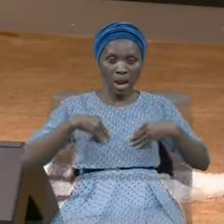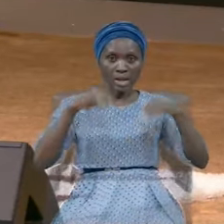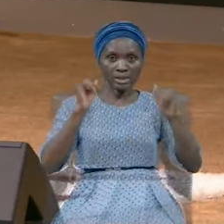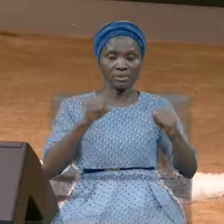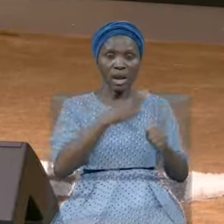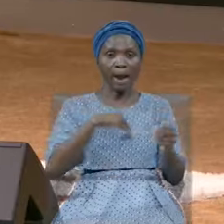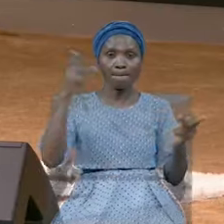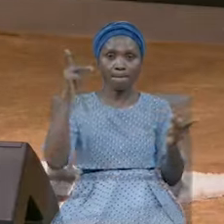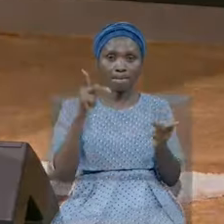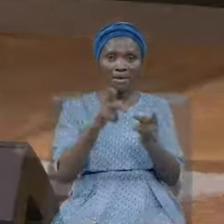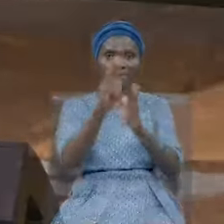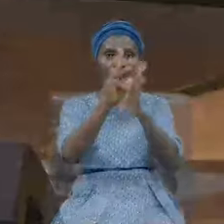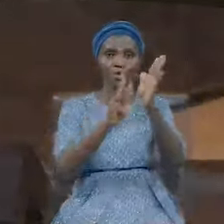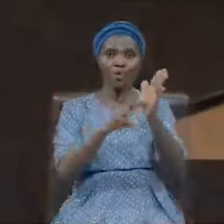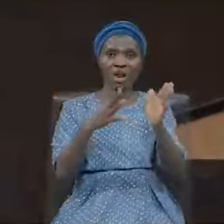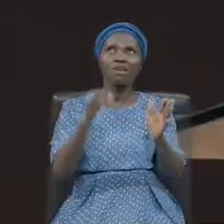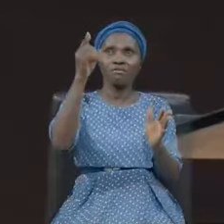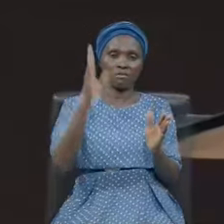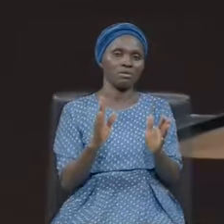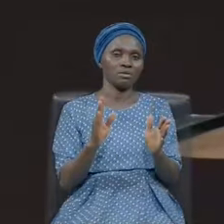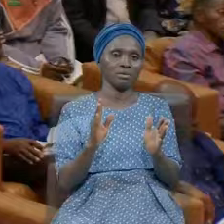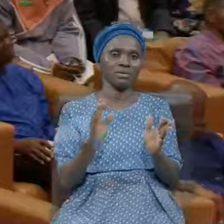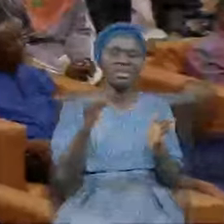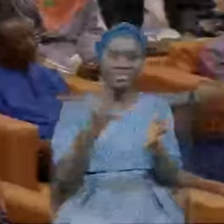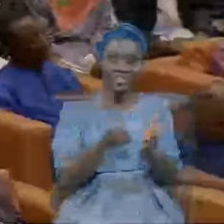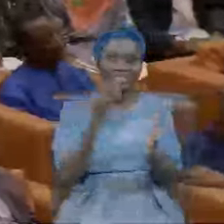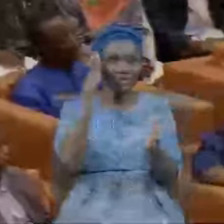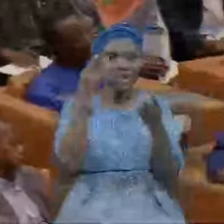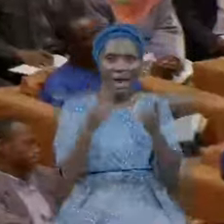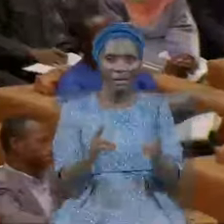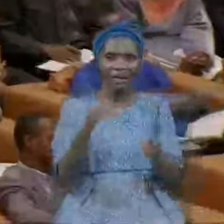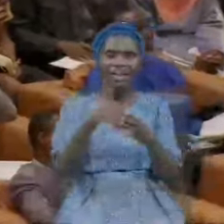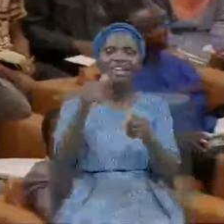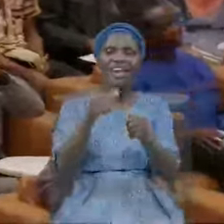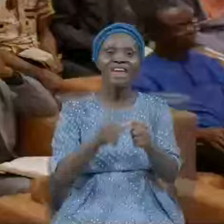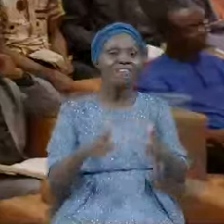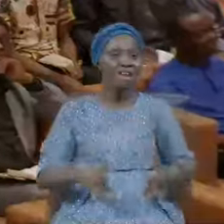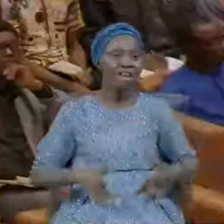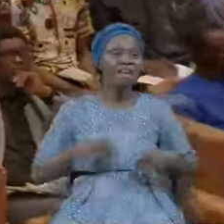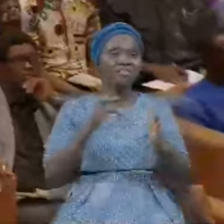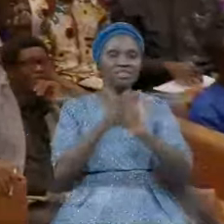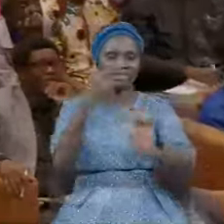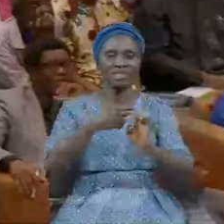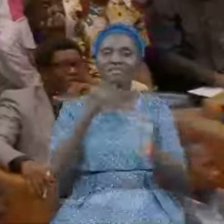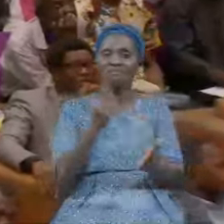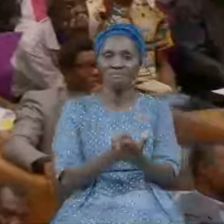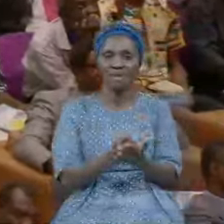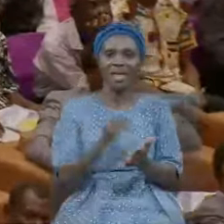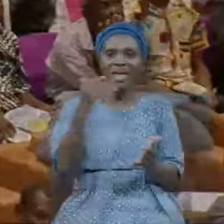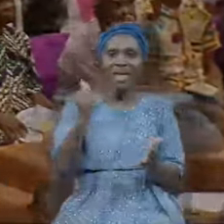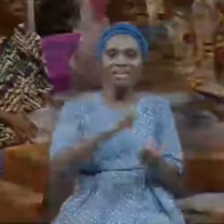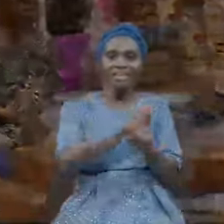et parfait. Cela va se produire dans chaque vie. Cela va transformer la vie, une